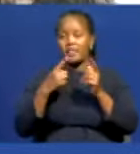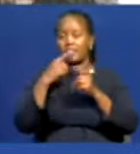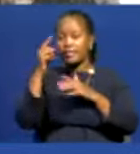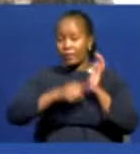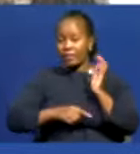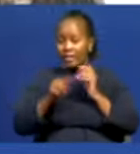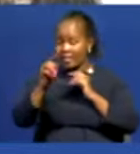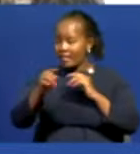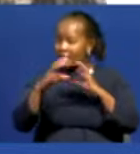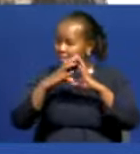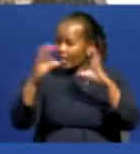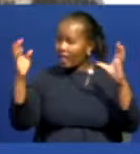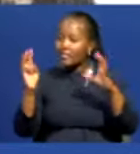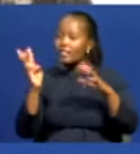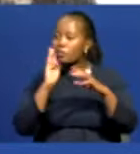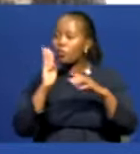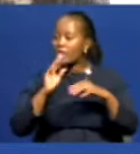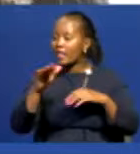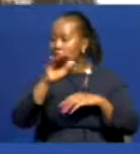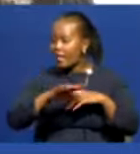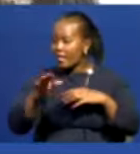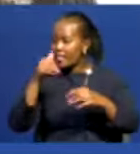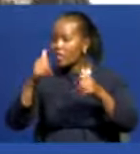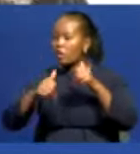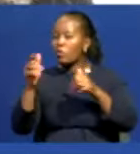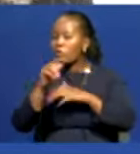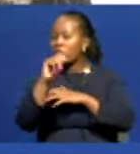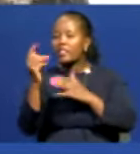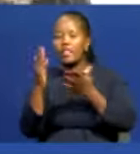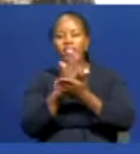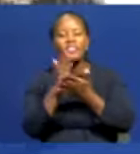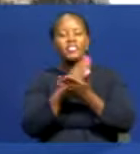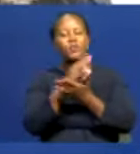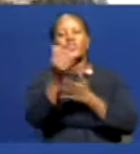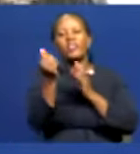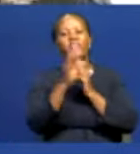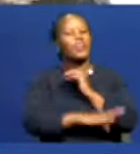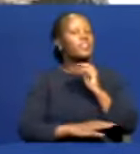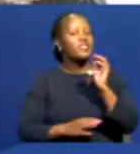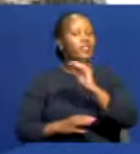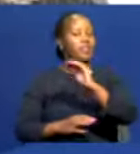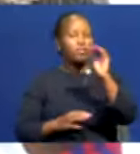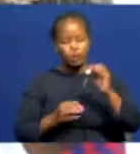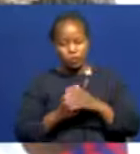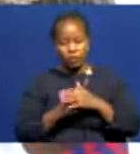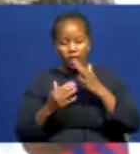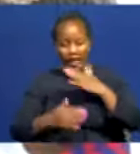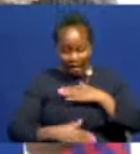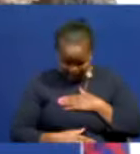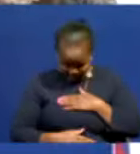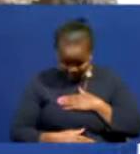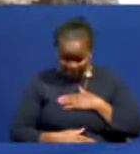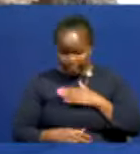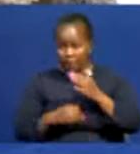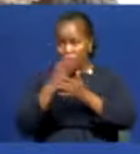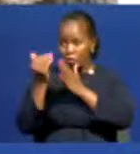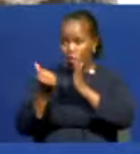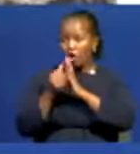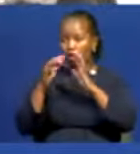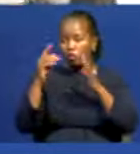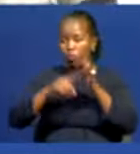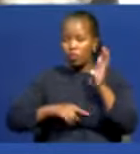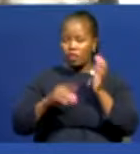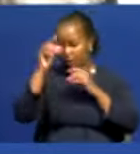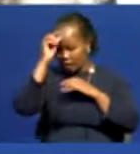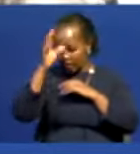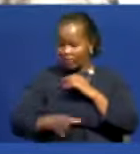largest water body that Kenya doesn't share with any other country. So, Your Excellency, yale maneno Governor wa Marsabit